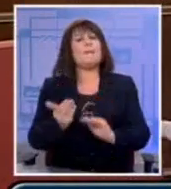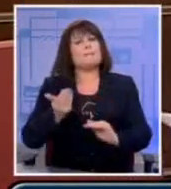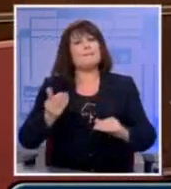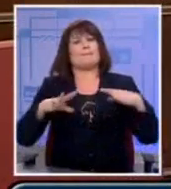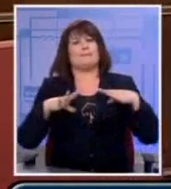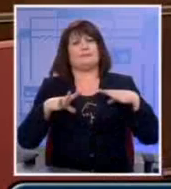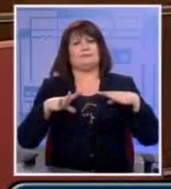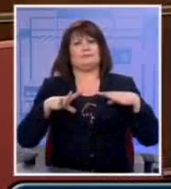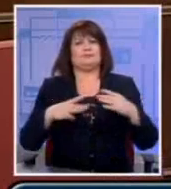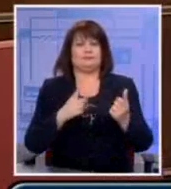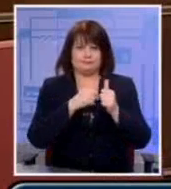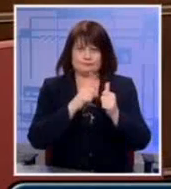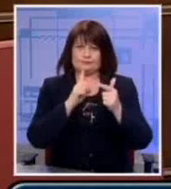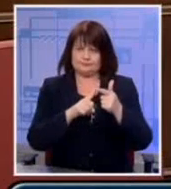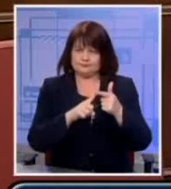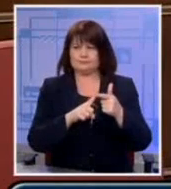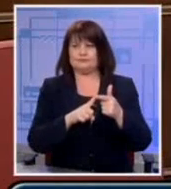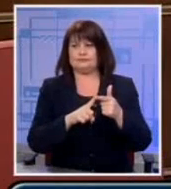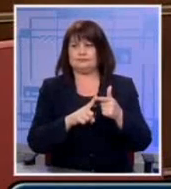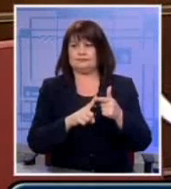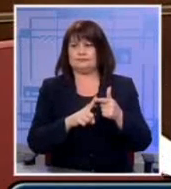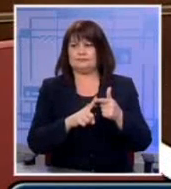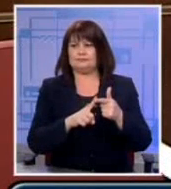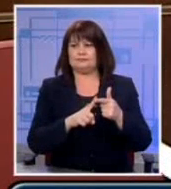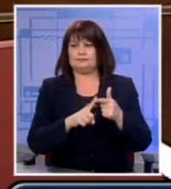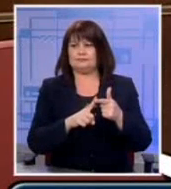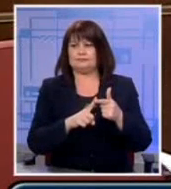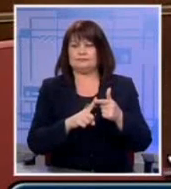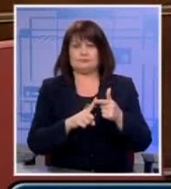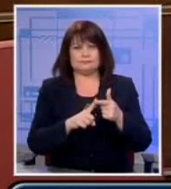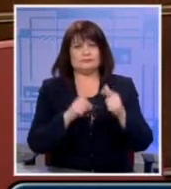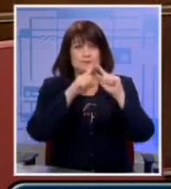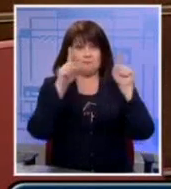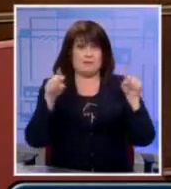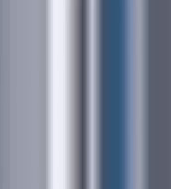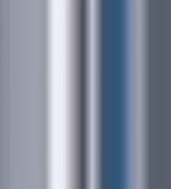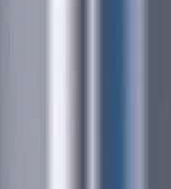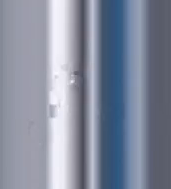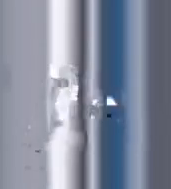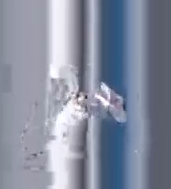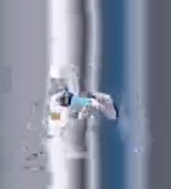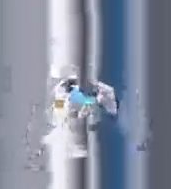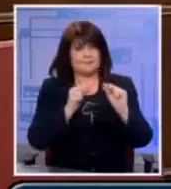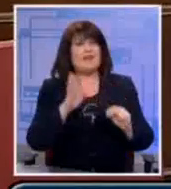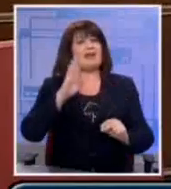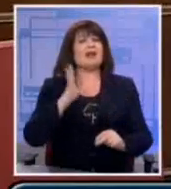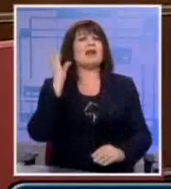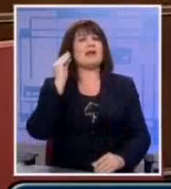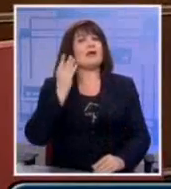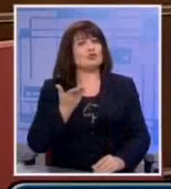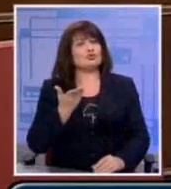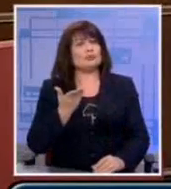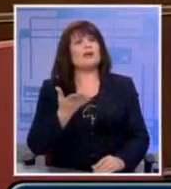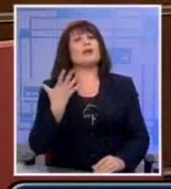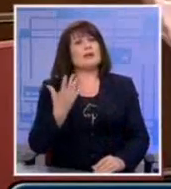πριν. Αυτό είναι το ένα. Σε σχέση με το πλαίσιο, προφανώς θα ακούσουμε τον κύριο Βαλιράκη, όμως